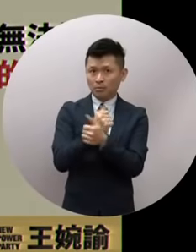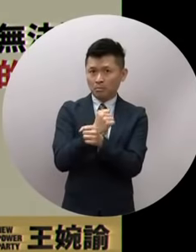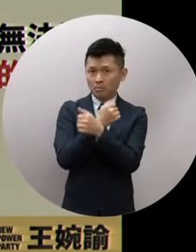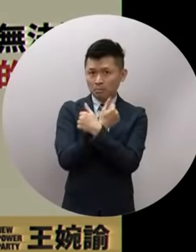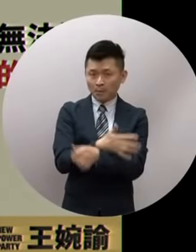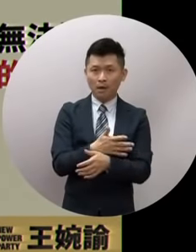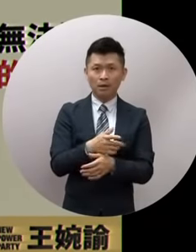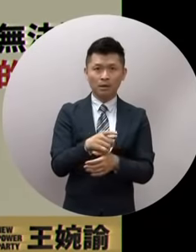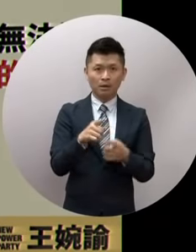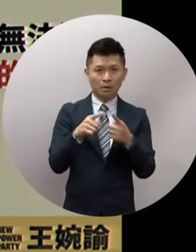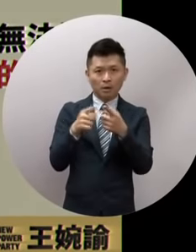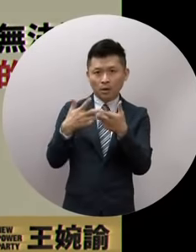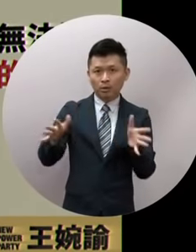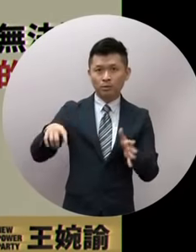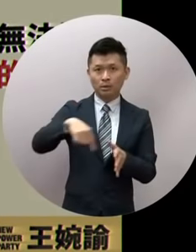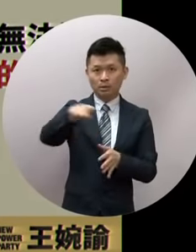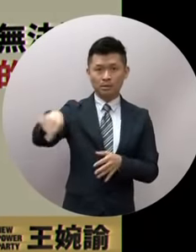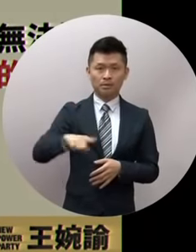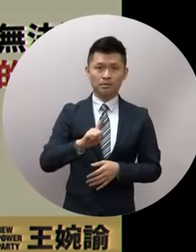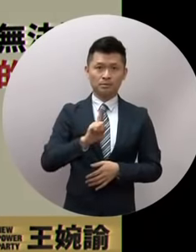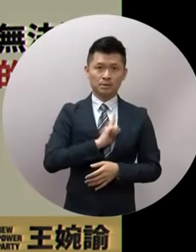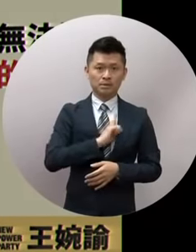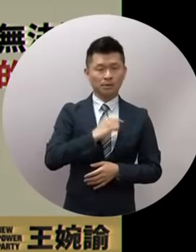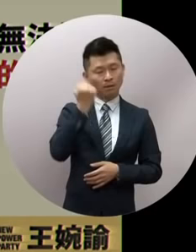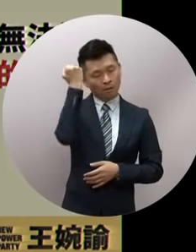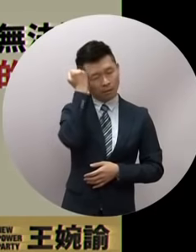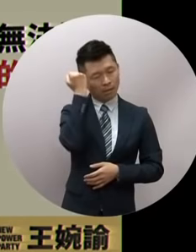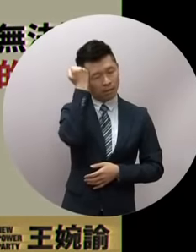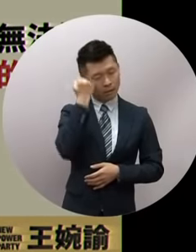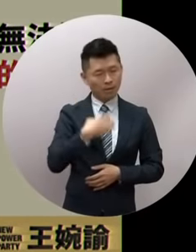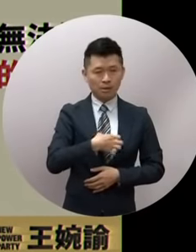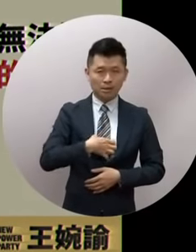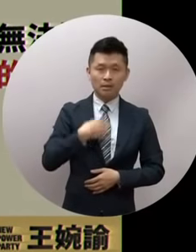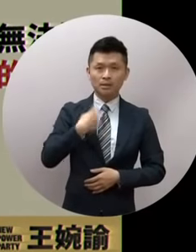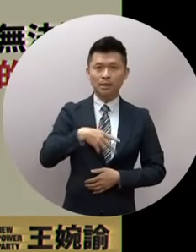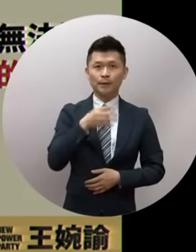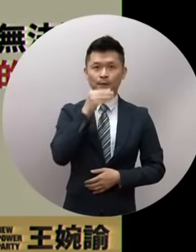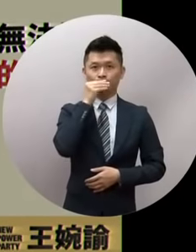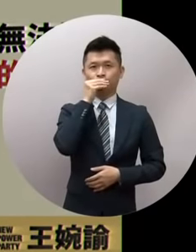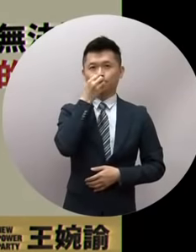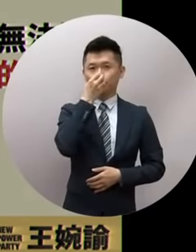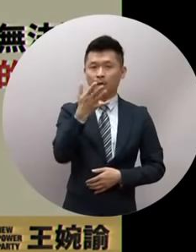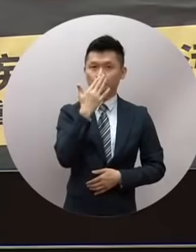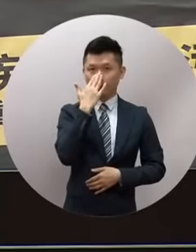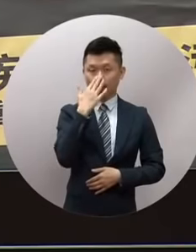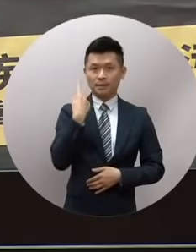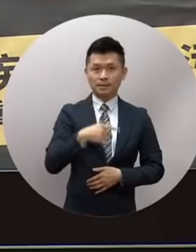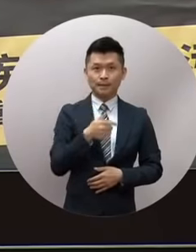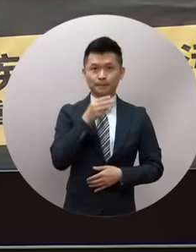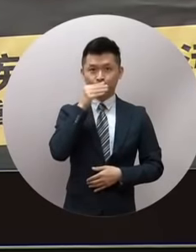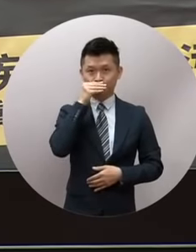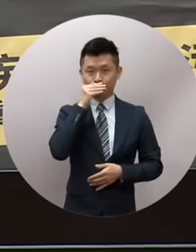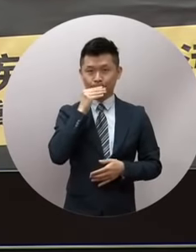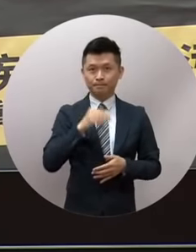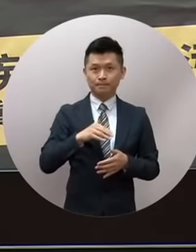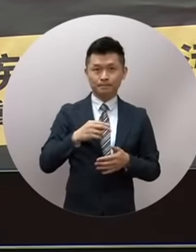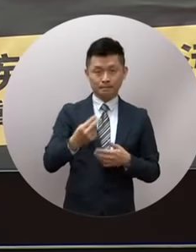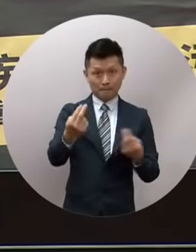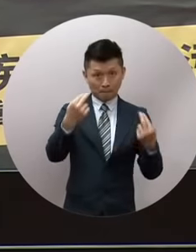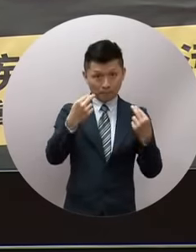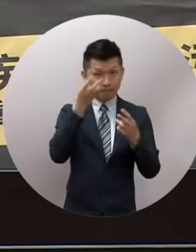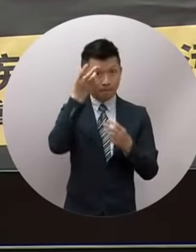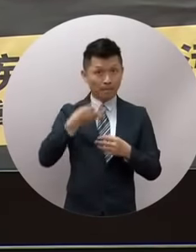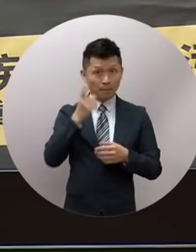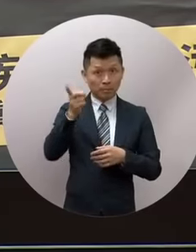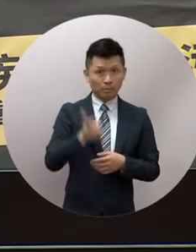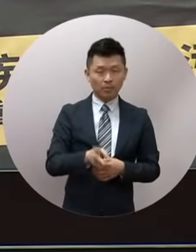很多的人，他们会有除了自己被疾病所苦之外，甚至不敢说出口，甚至也需要小心的隐藏身份，避免再次受到歧视。